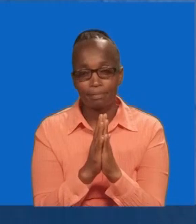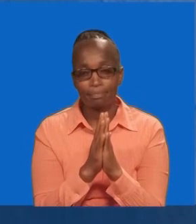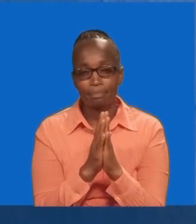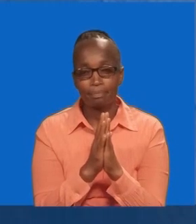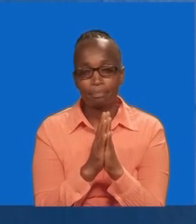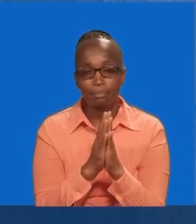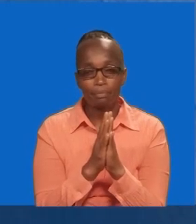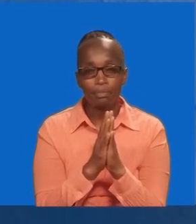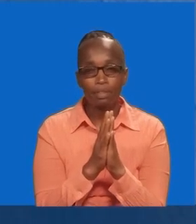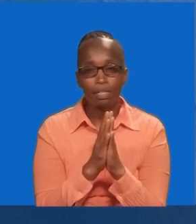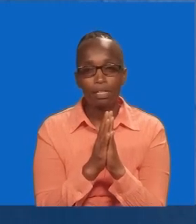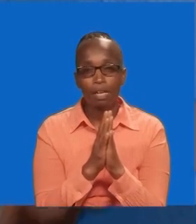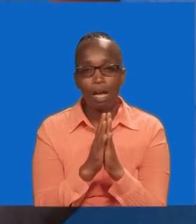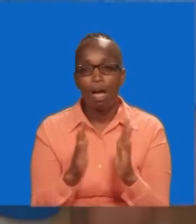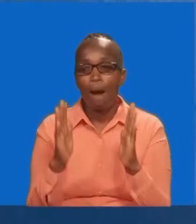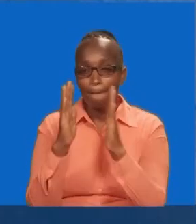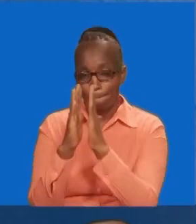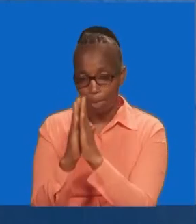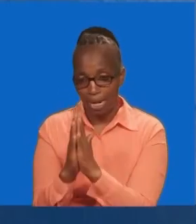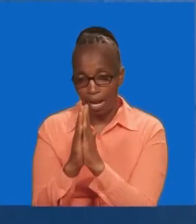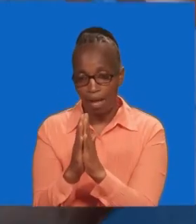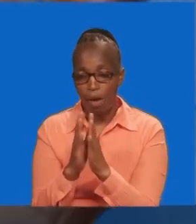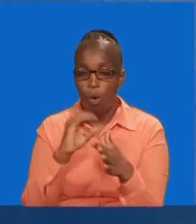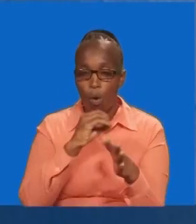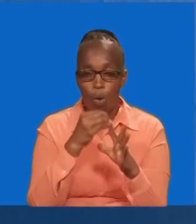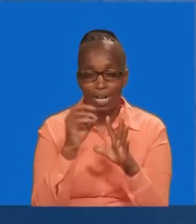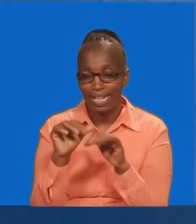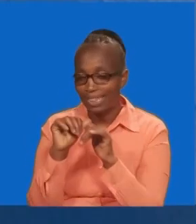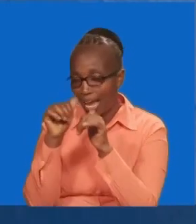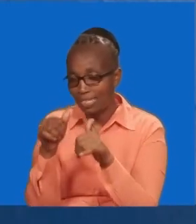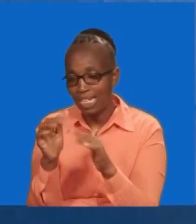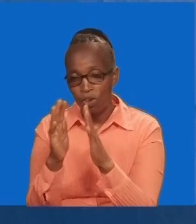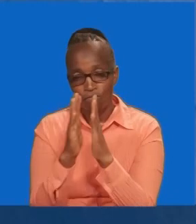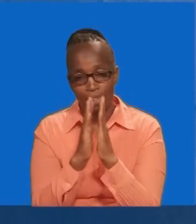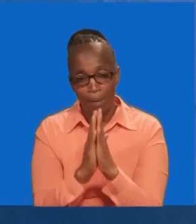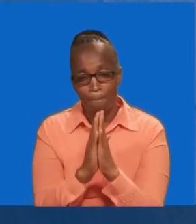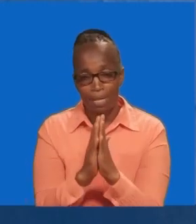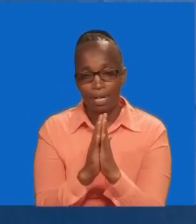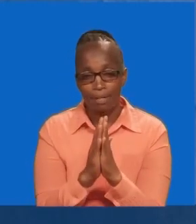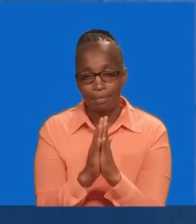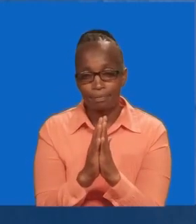hivyo tunaona ya kwamba maombi ama majibu ya maombi yake